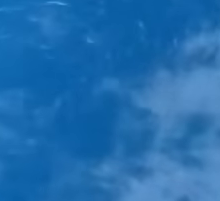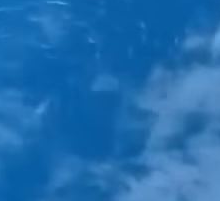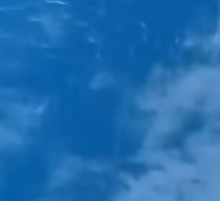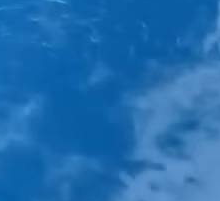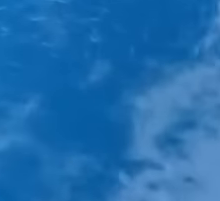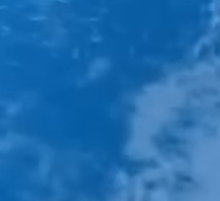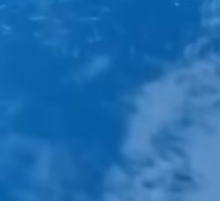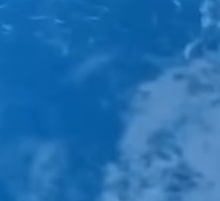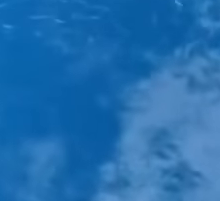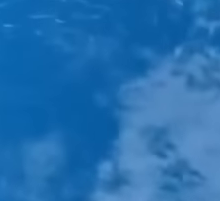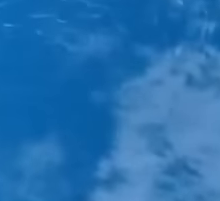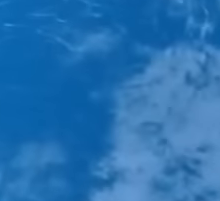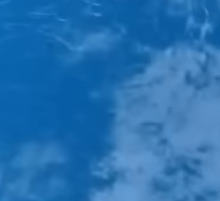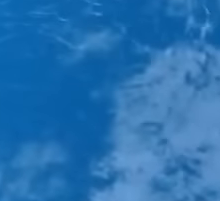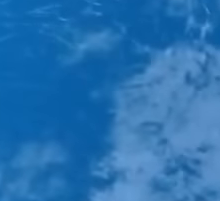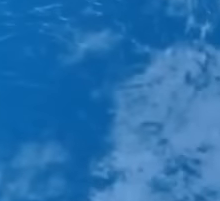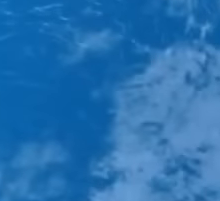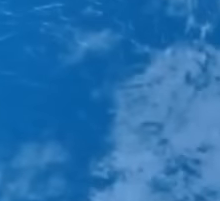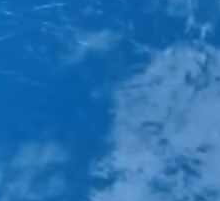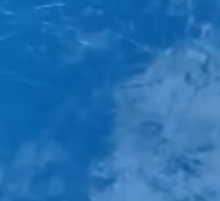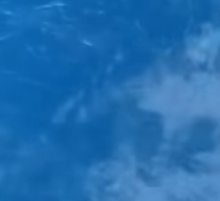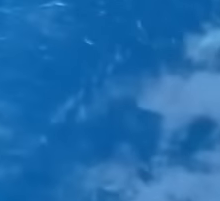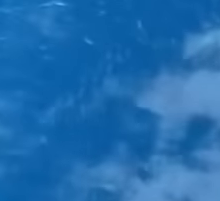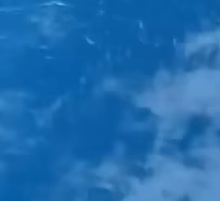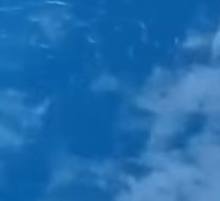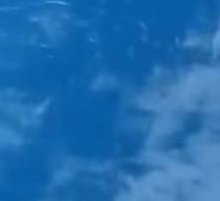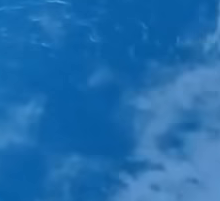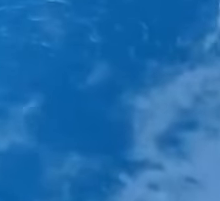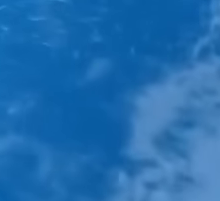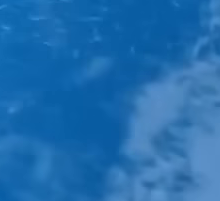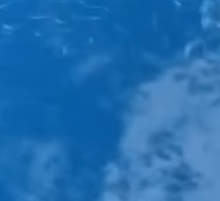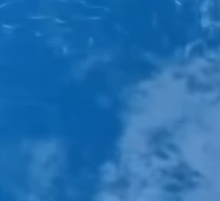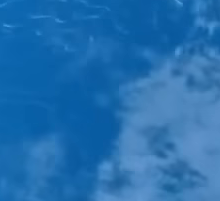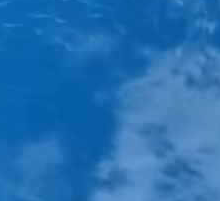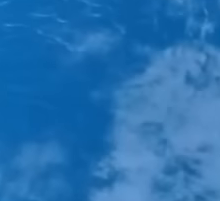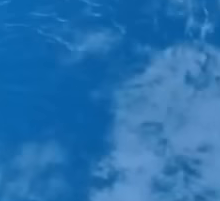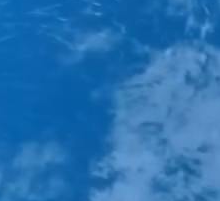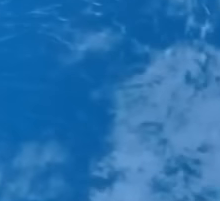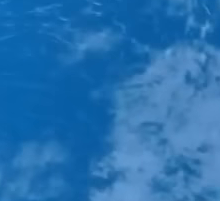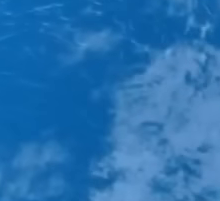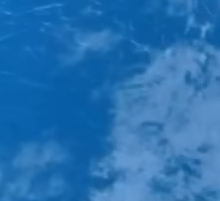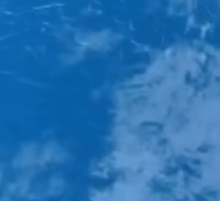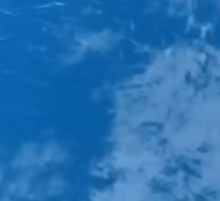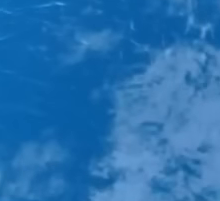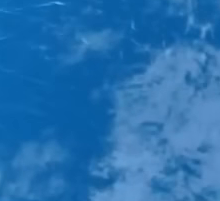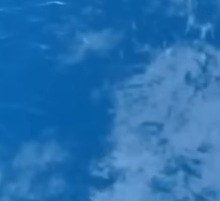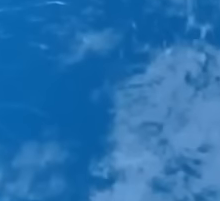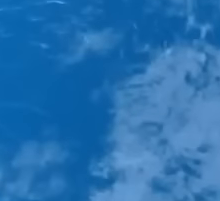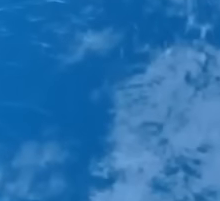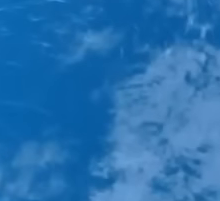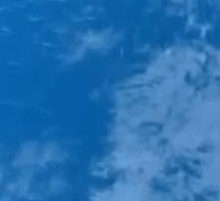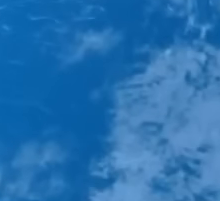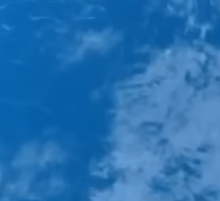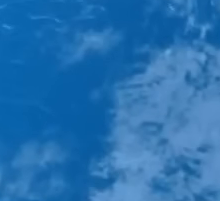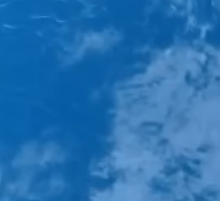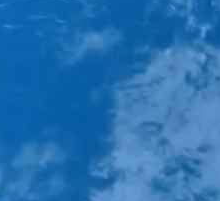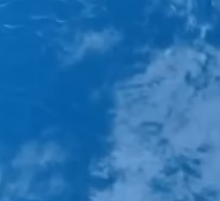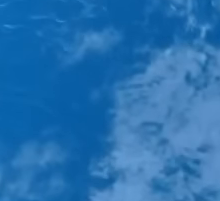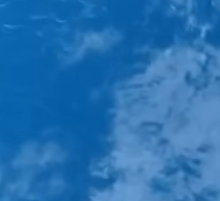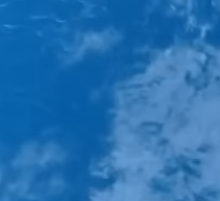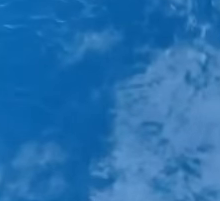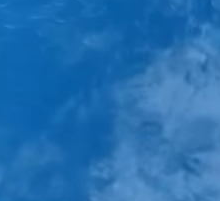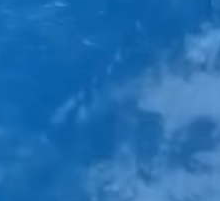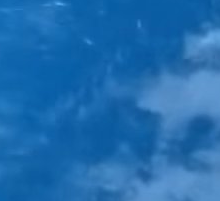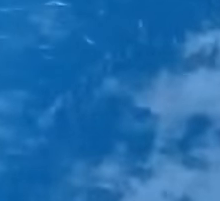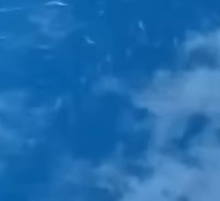Romblon, Calamian Islands, Albay at Sorsogon. Nasa ilalim din ng signal number 1 ang Masbate kasama po ang Tikaw at Burias